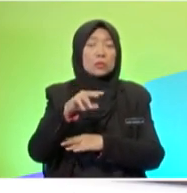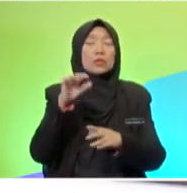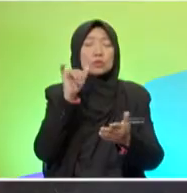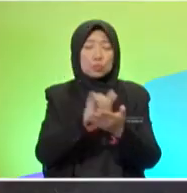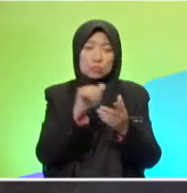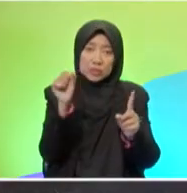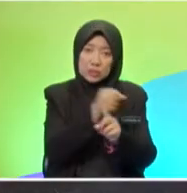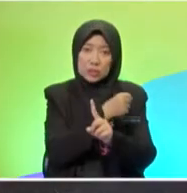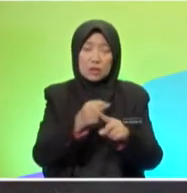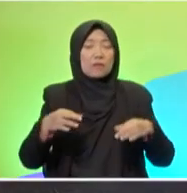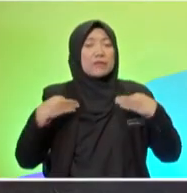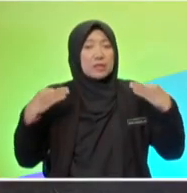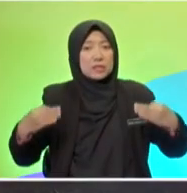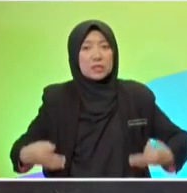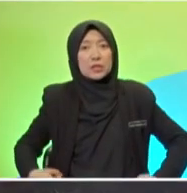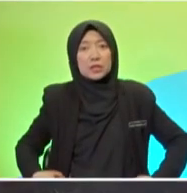betul